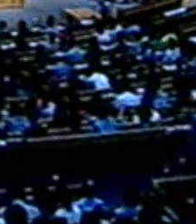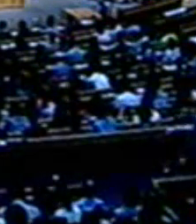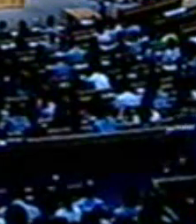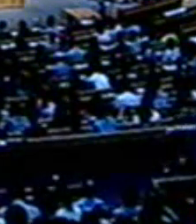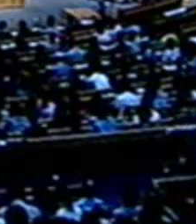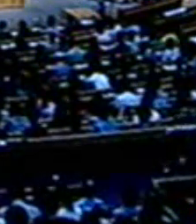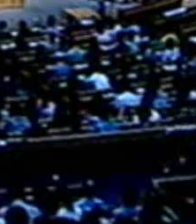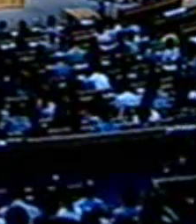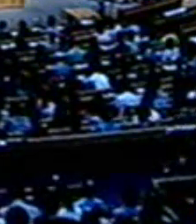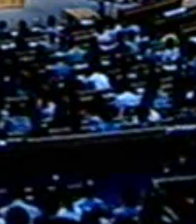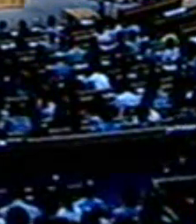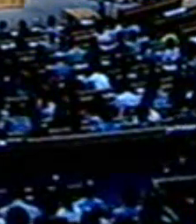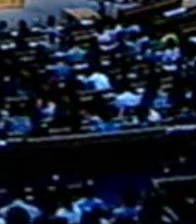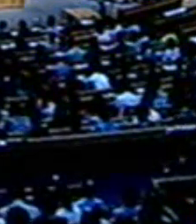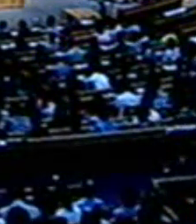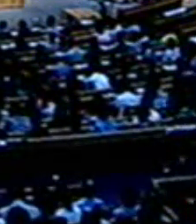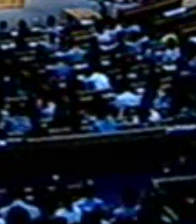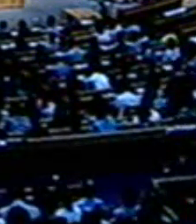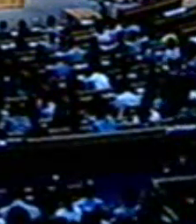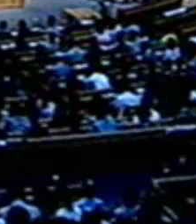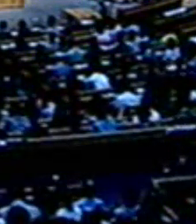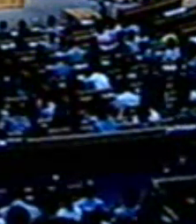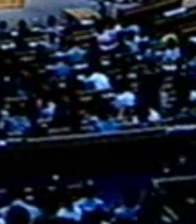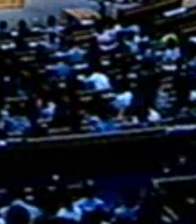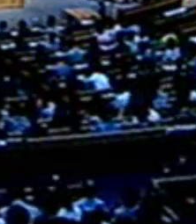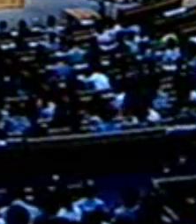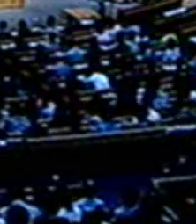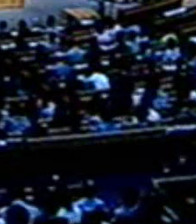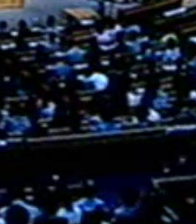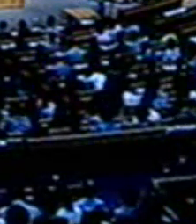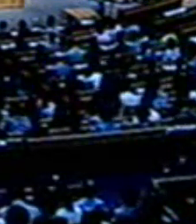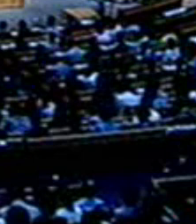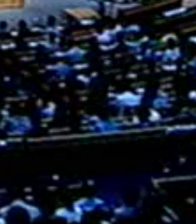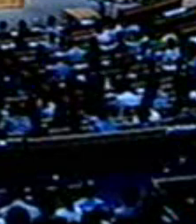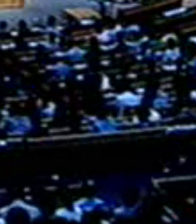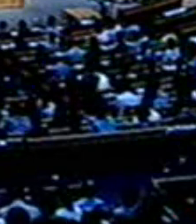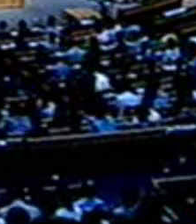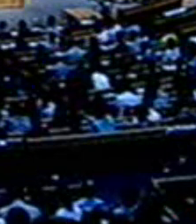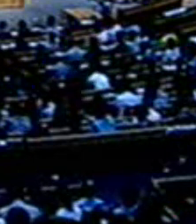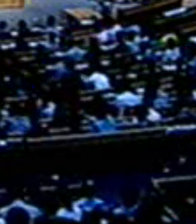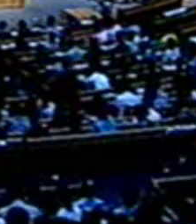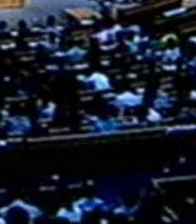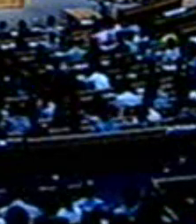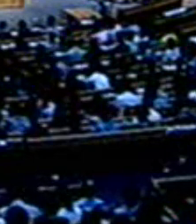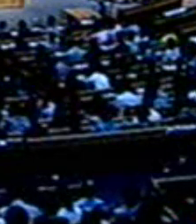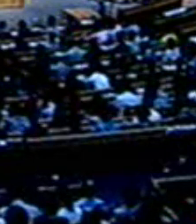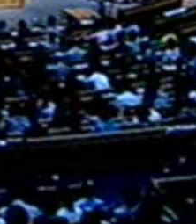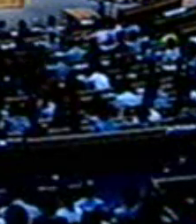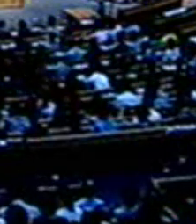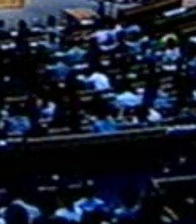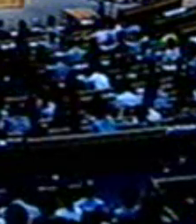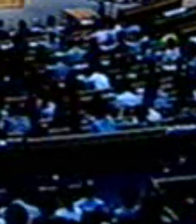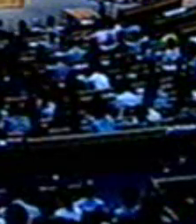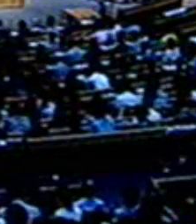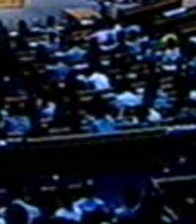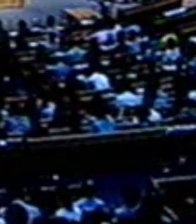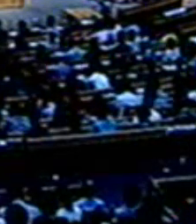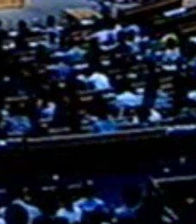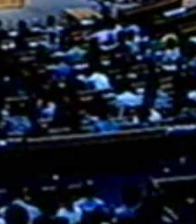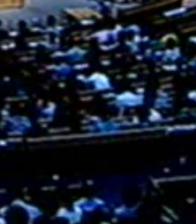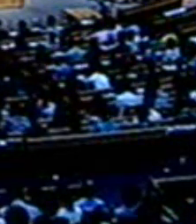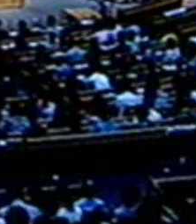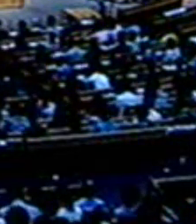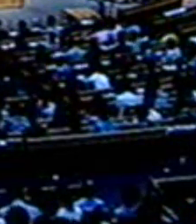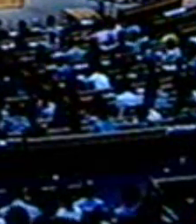하시고 주님 함께 계심을 알게 할 수 주님을 온전히 붙들기 어서 썩 아버지 하나님 말씀 하신대로 우리